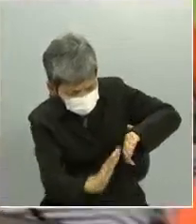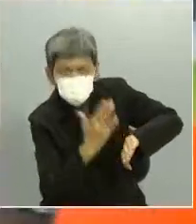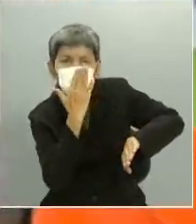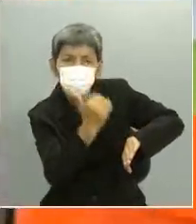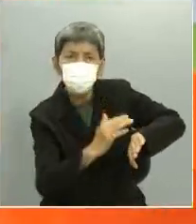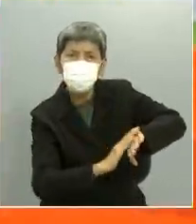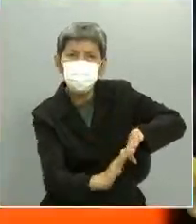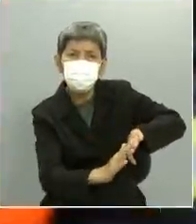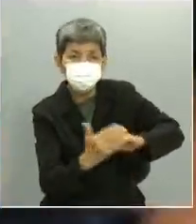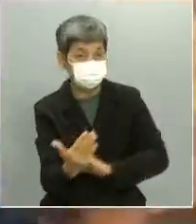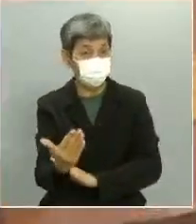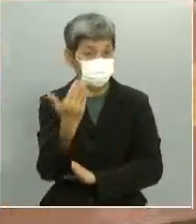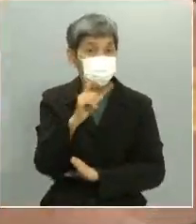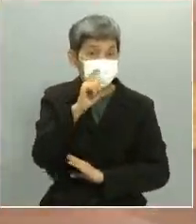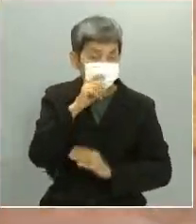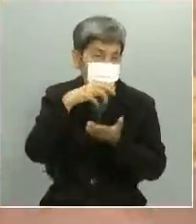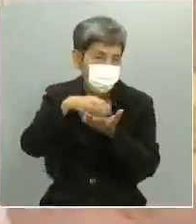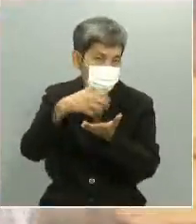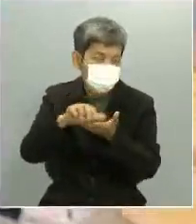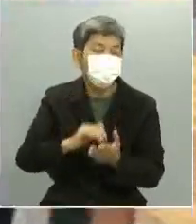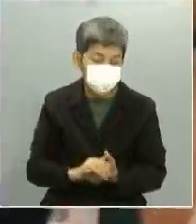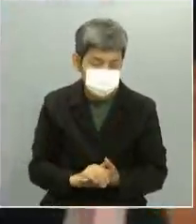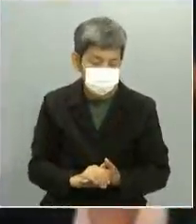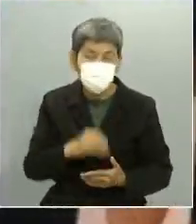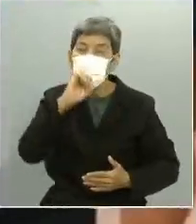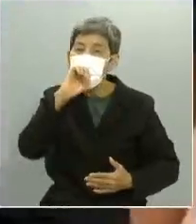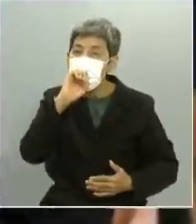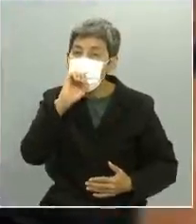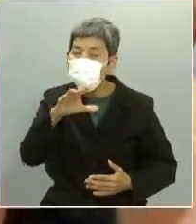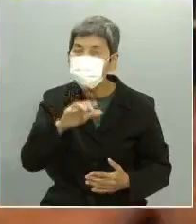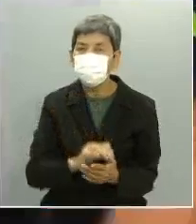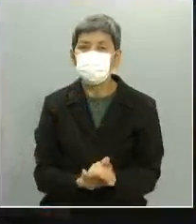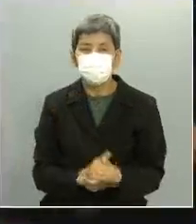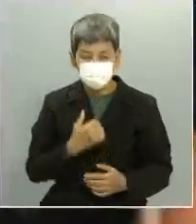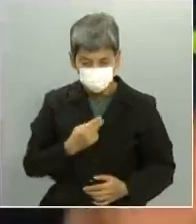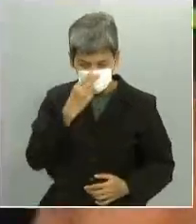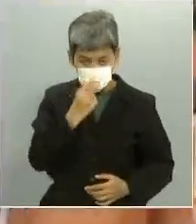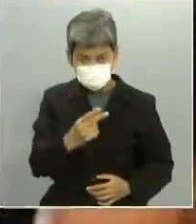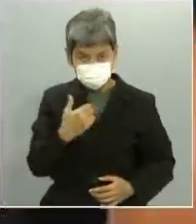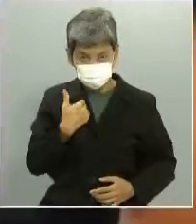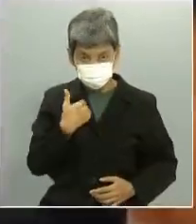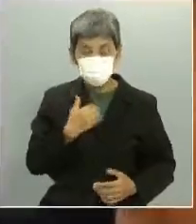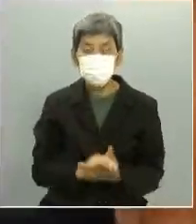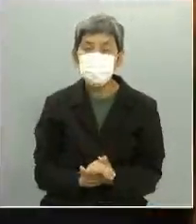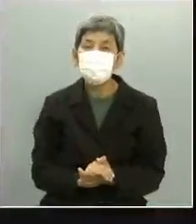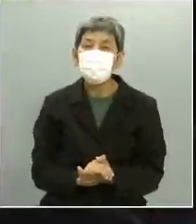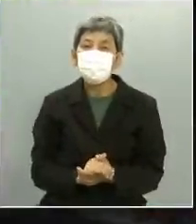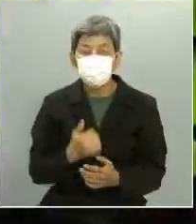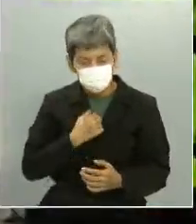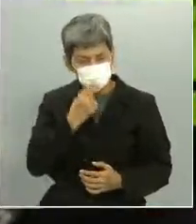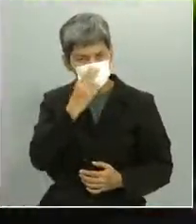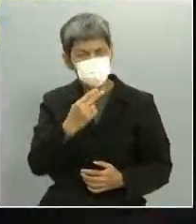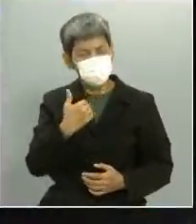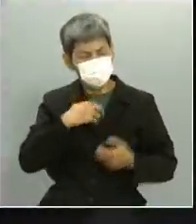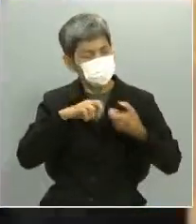ม เช้านี้คุณชัชชาติให้สัมภาษณ์ถึงประเด็นนี้บอกที่ไปเจอมาคือคุณชัชชาติบอกว่าหลังไปเจอก็เห็น